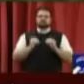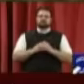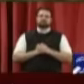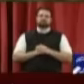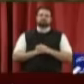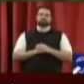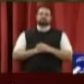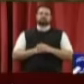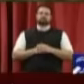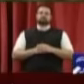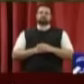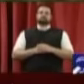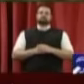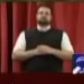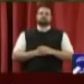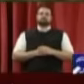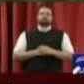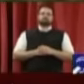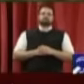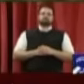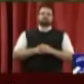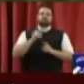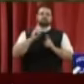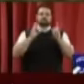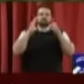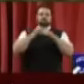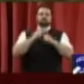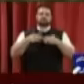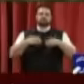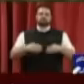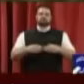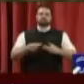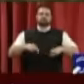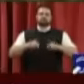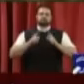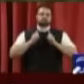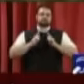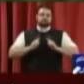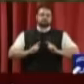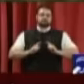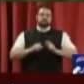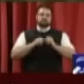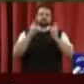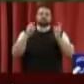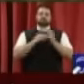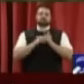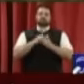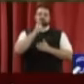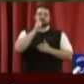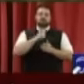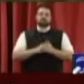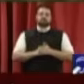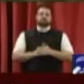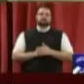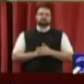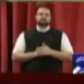hidratăm corpul. Dacă noaptea corpul nostru stă, el are nevoie de hidratare dimineața. Câți oameni beau o stomac golapă?